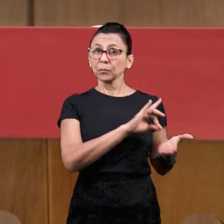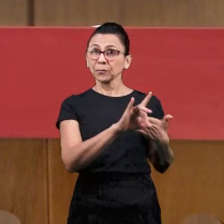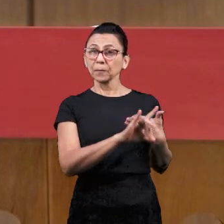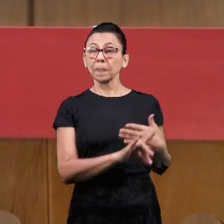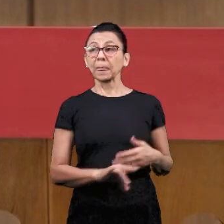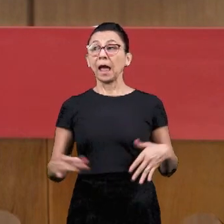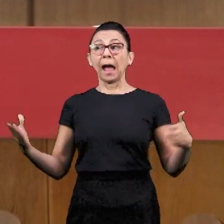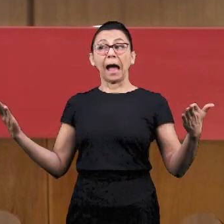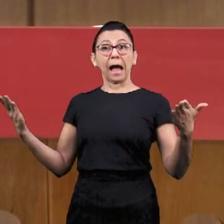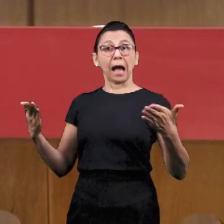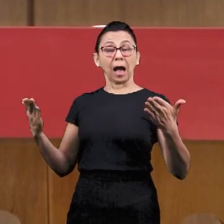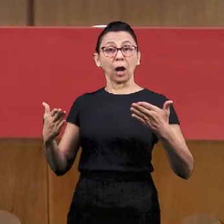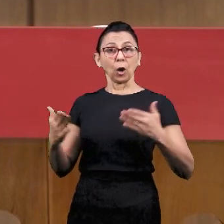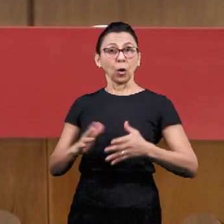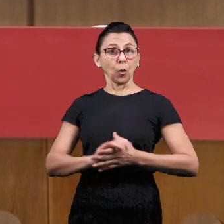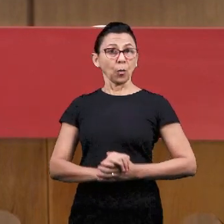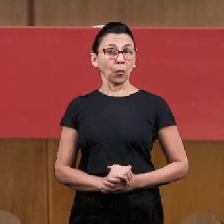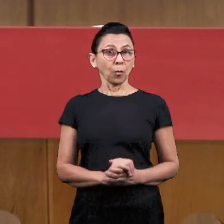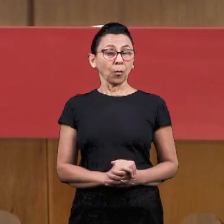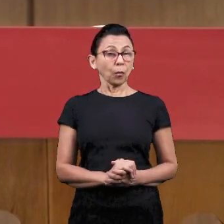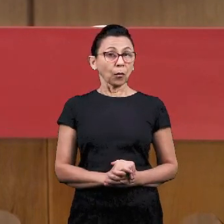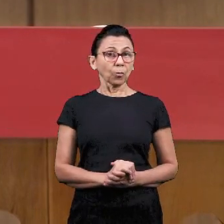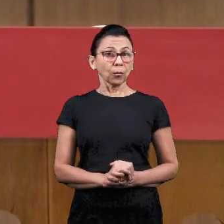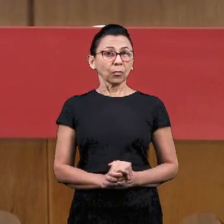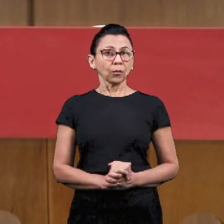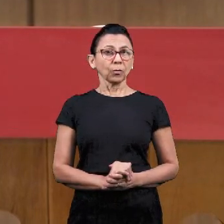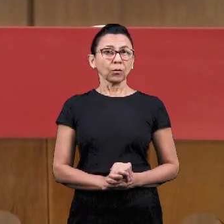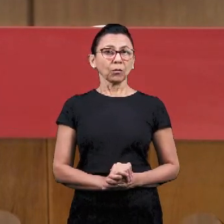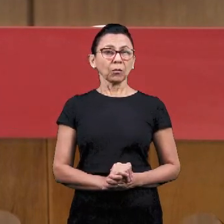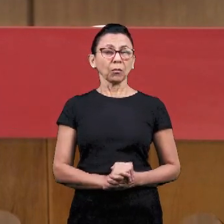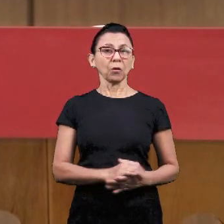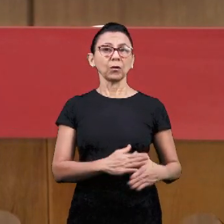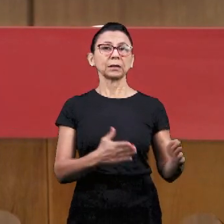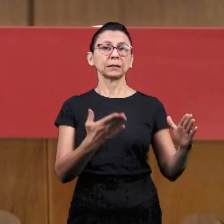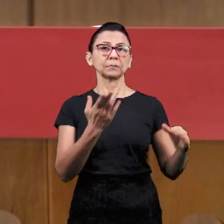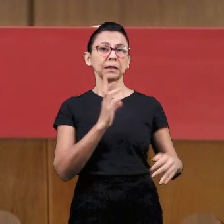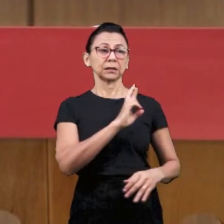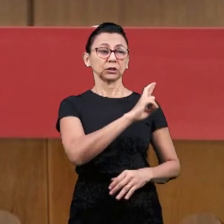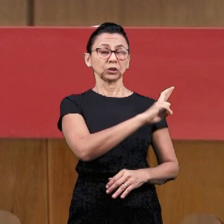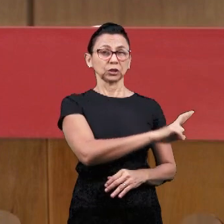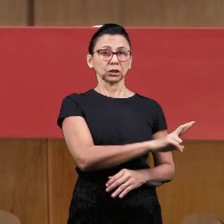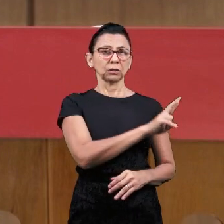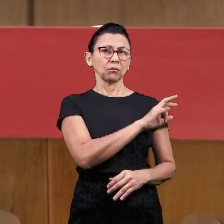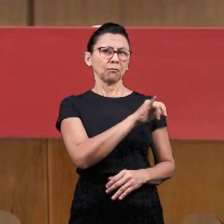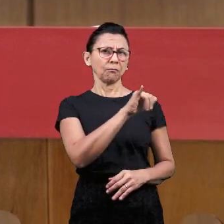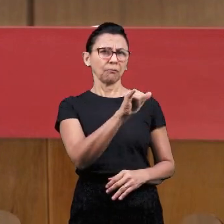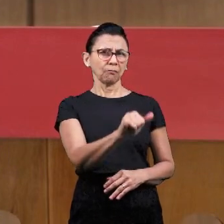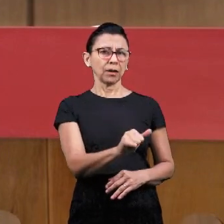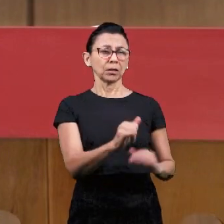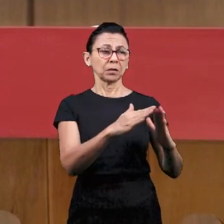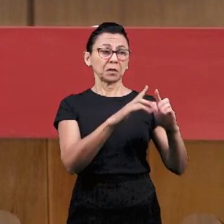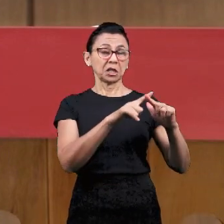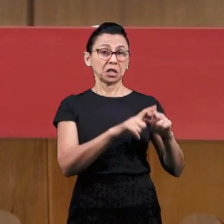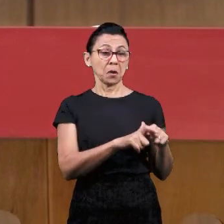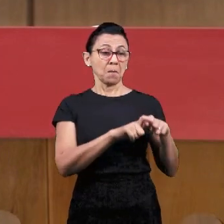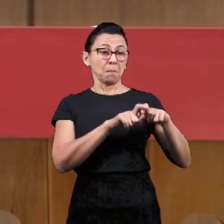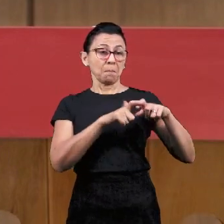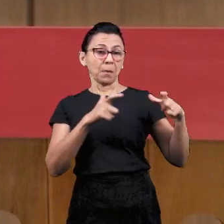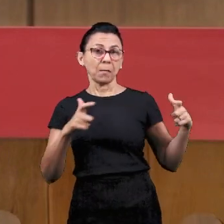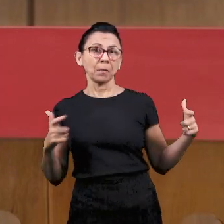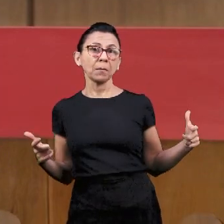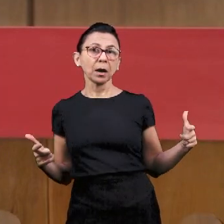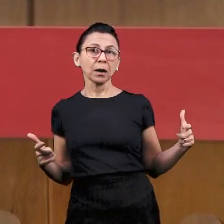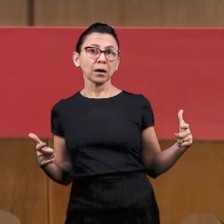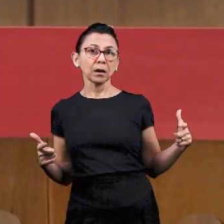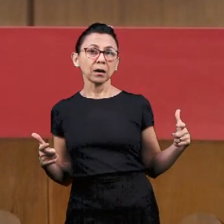dans l'arbre à épis. Ah, vous avez vu combien sont quittés? Non, c'est lui qui envoie, c'est